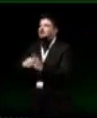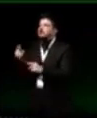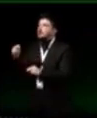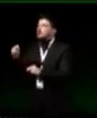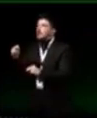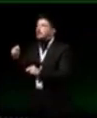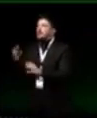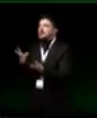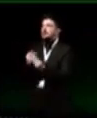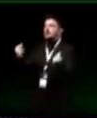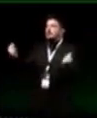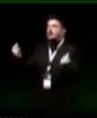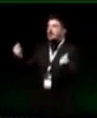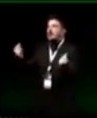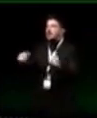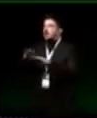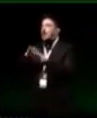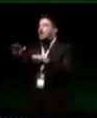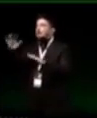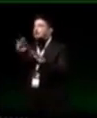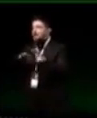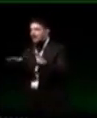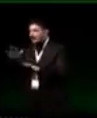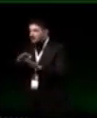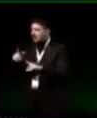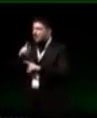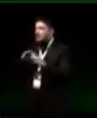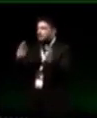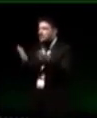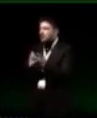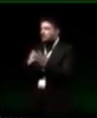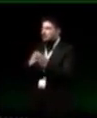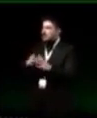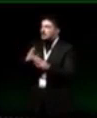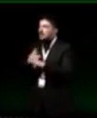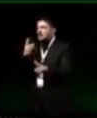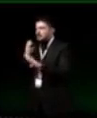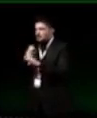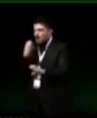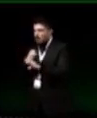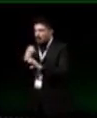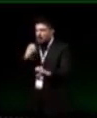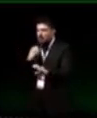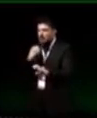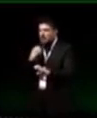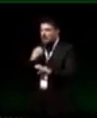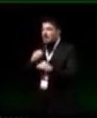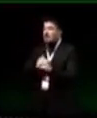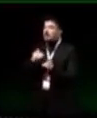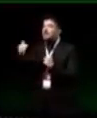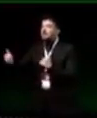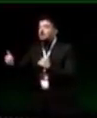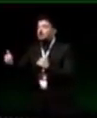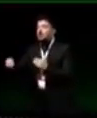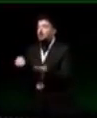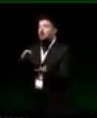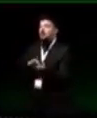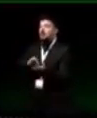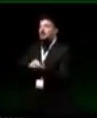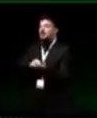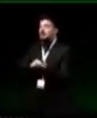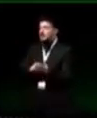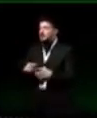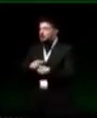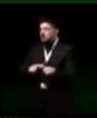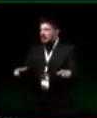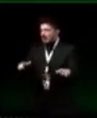ambientale, la questione energetica, i trasporti, e le nostre periferie o saranno nuovi centri urbani, secondo il principio dell'antica Roma, in cui